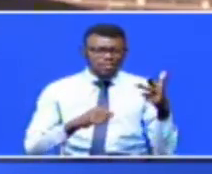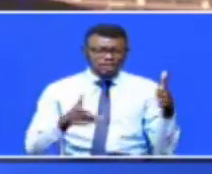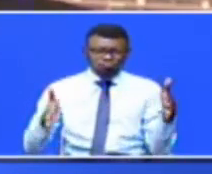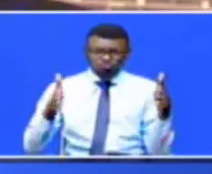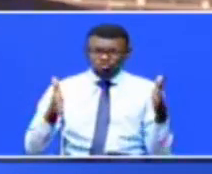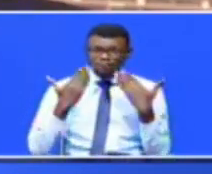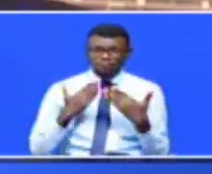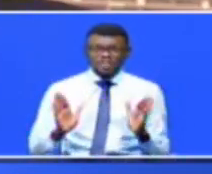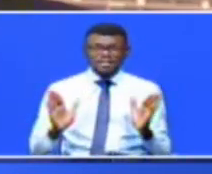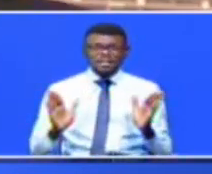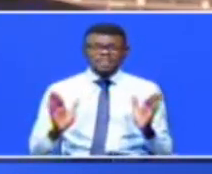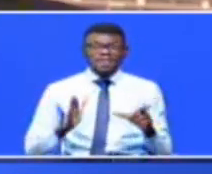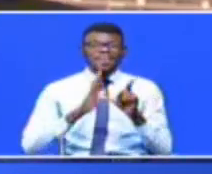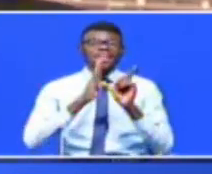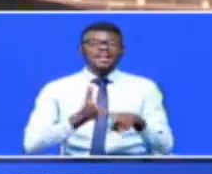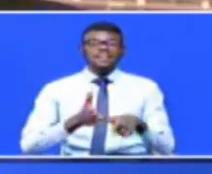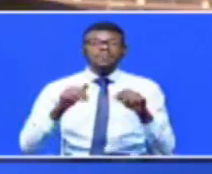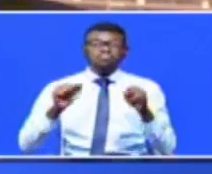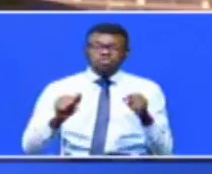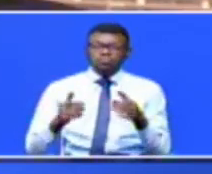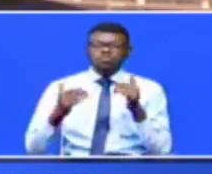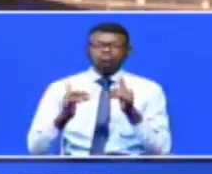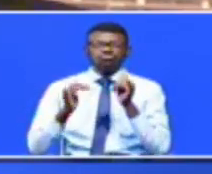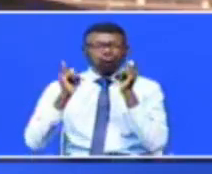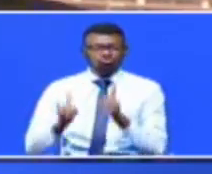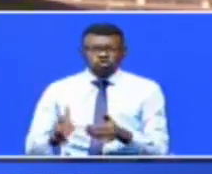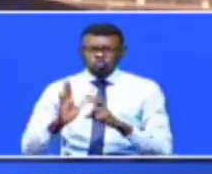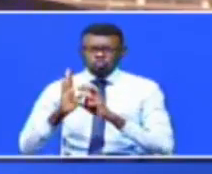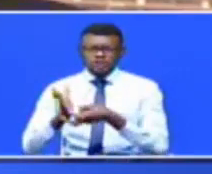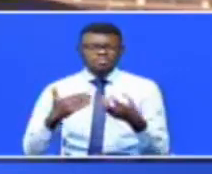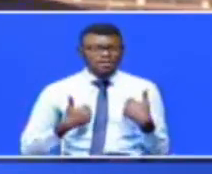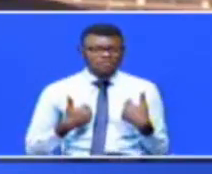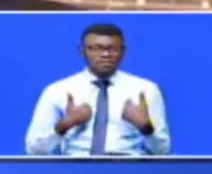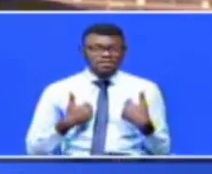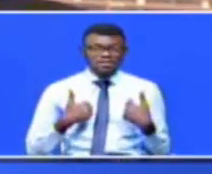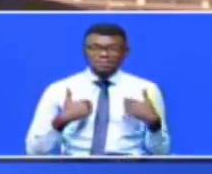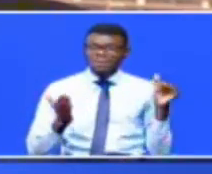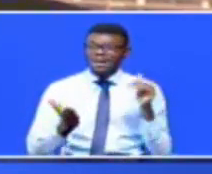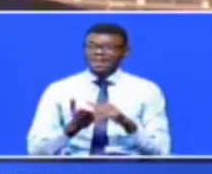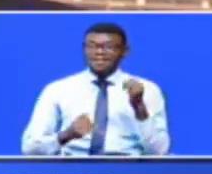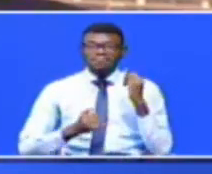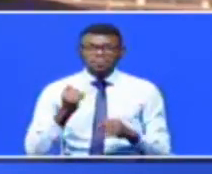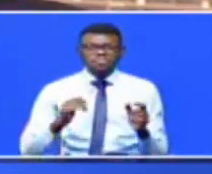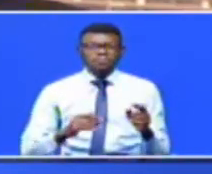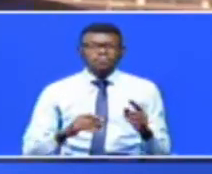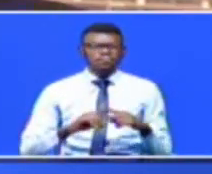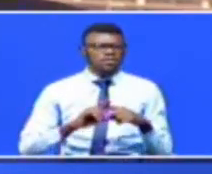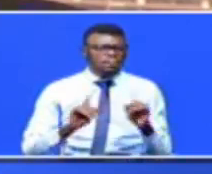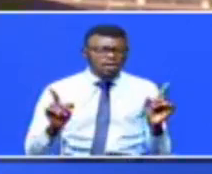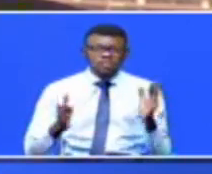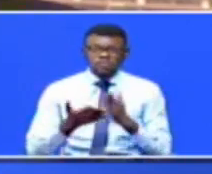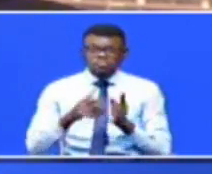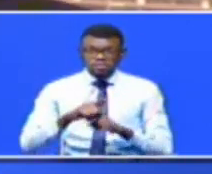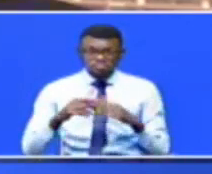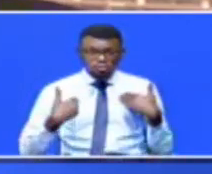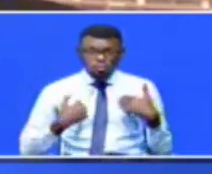alafu inakuwa kuna uwezo wa kufanya renewal kwa mara nyingine moja. Kwa hivyo unapata mara nyingi na kuanga kwamba unafanya